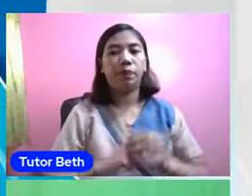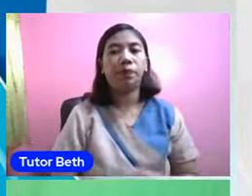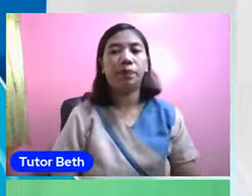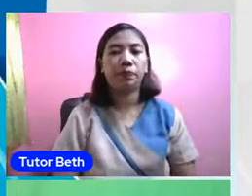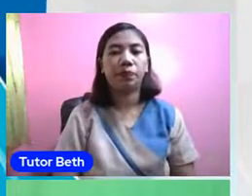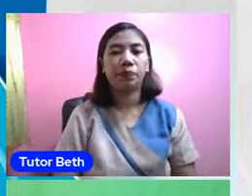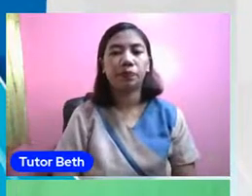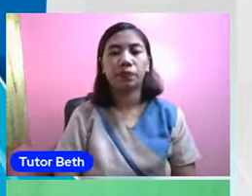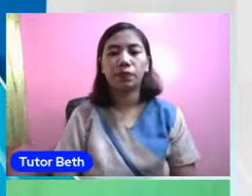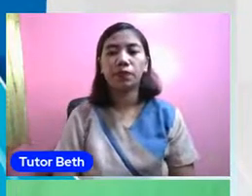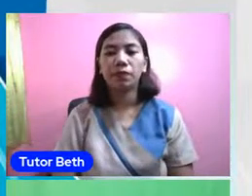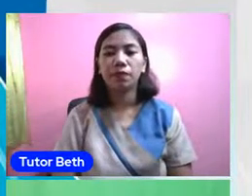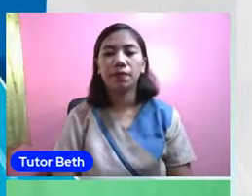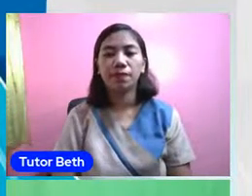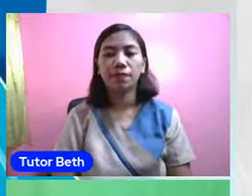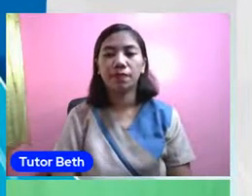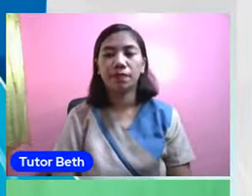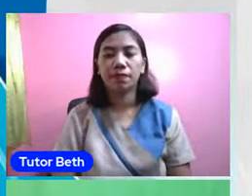Okay, next.